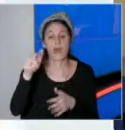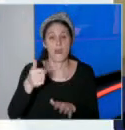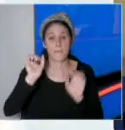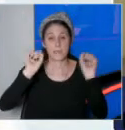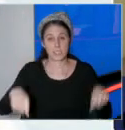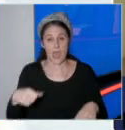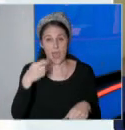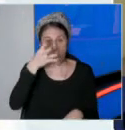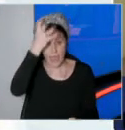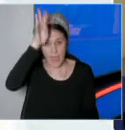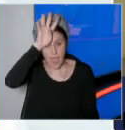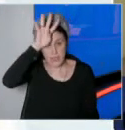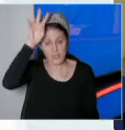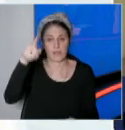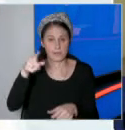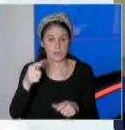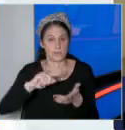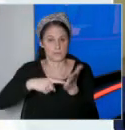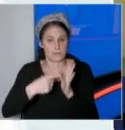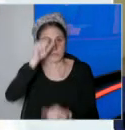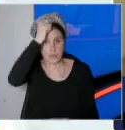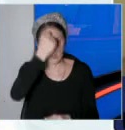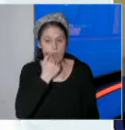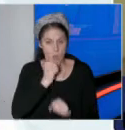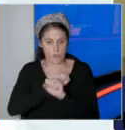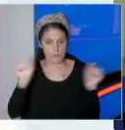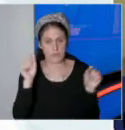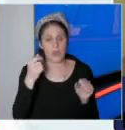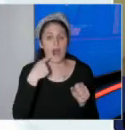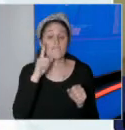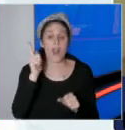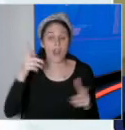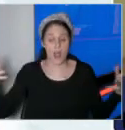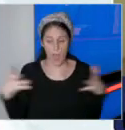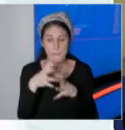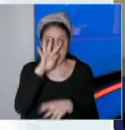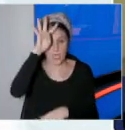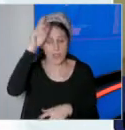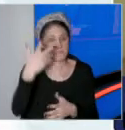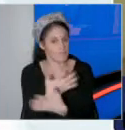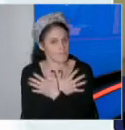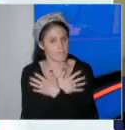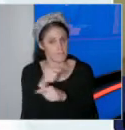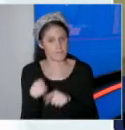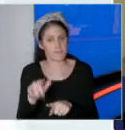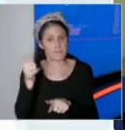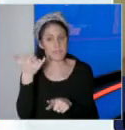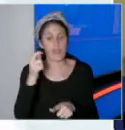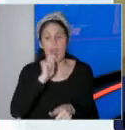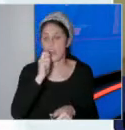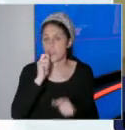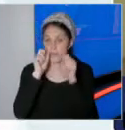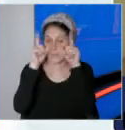הוא גורם עוין שמייצר טרור. לעומת זאת, יש לנו הרבה אהדה לעם האיראני. מתוך רעיון מפתיע לרשת